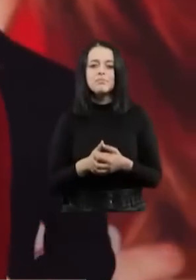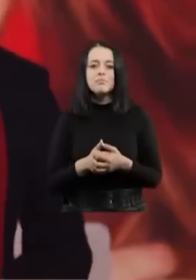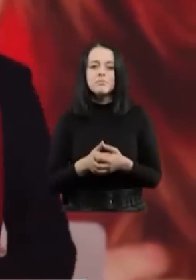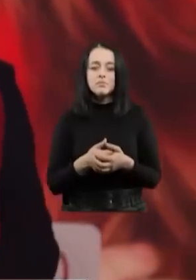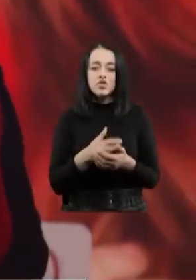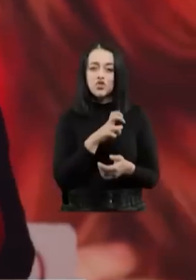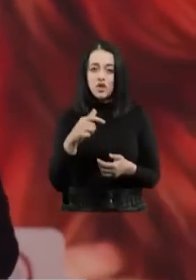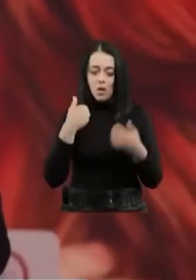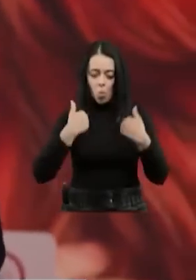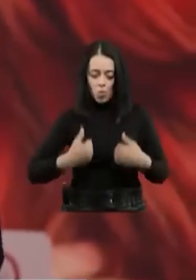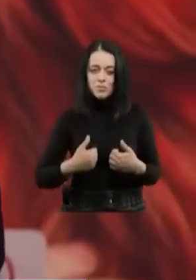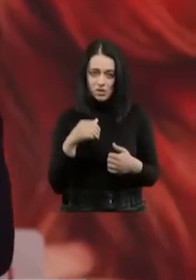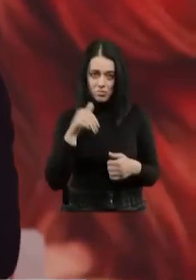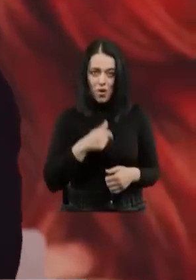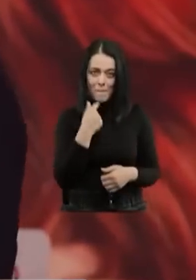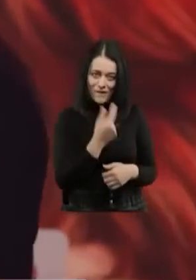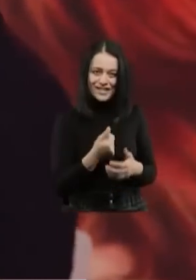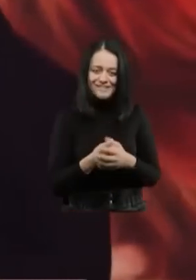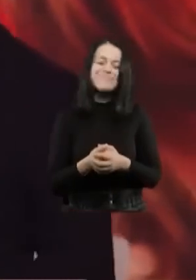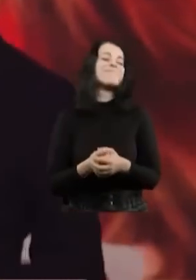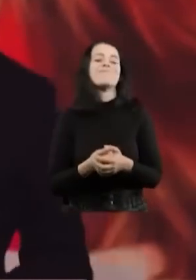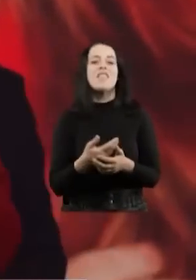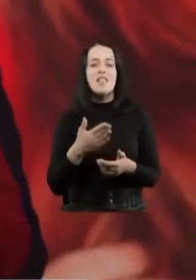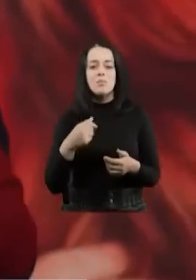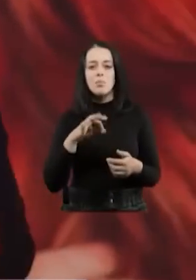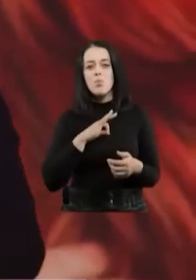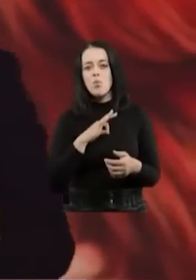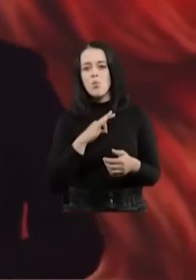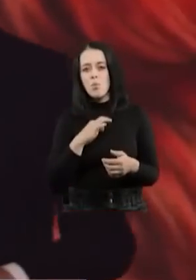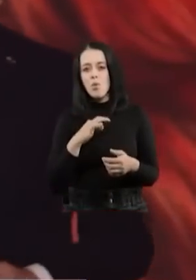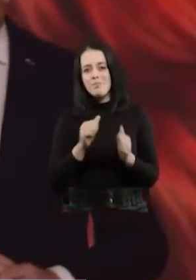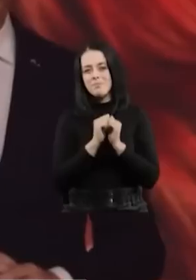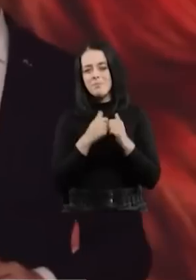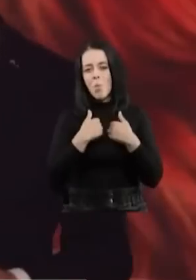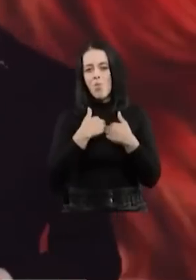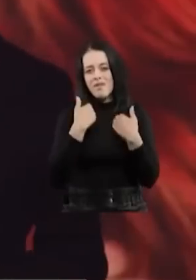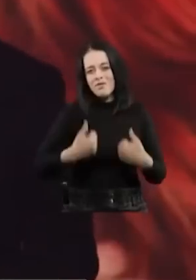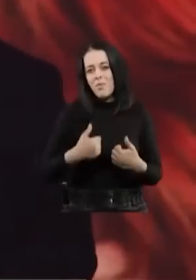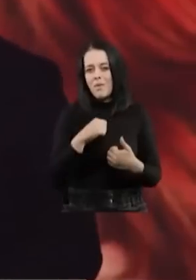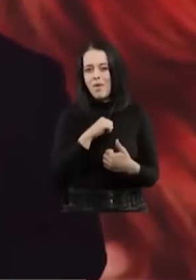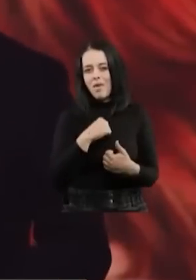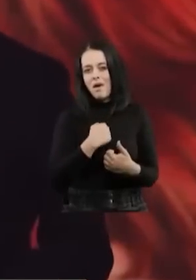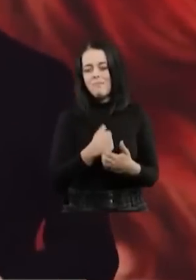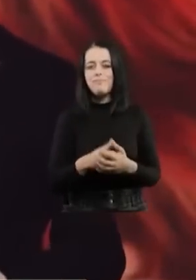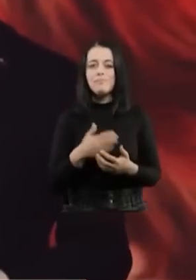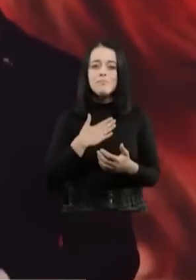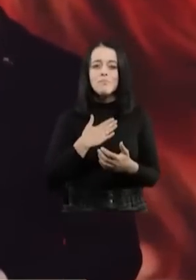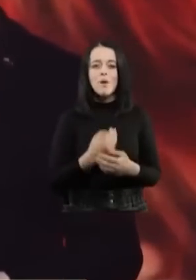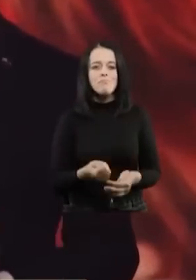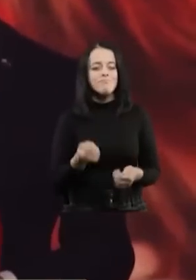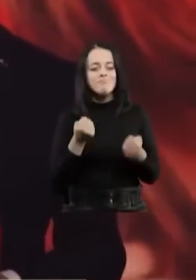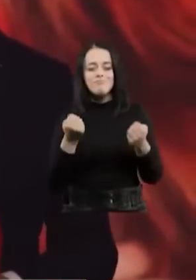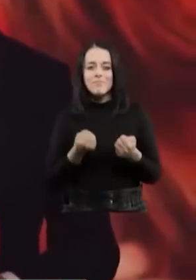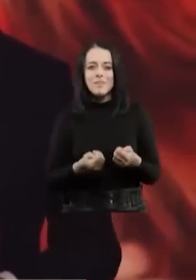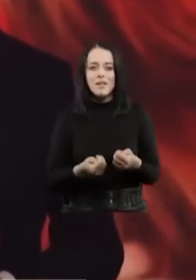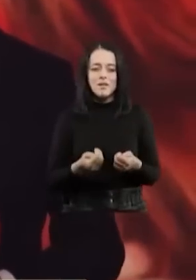słyszymy oczywiście od polityków tej formacji, że w budżecie jest ogromna dziura budżetowa. Robert, chciałabym, żeby